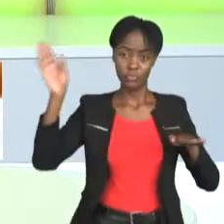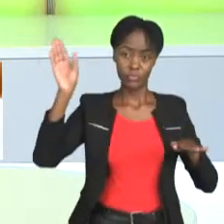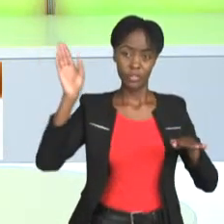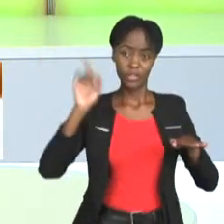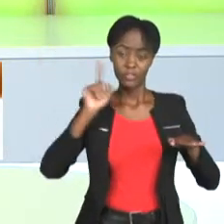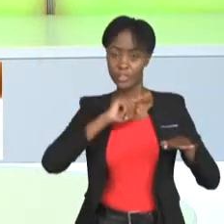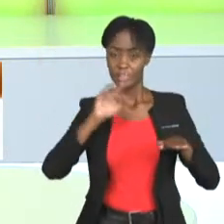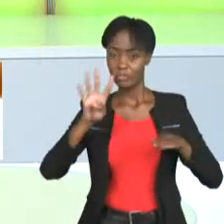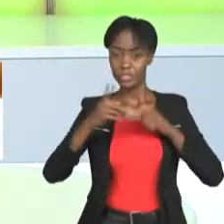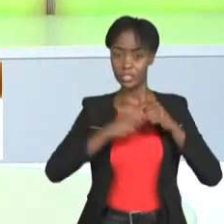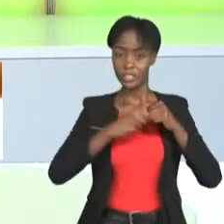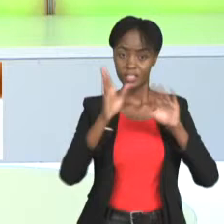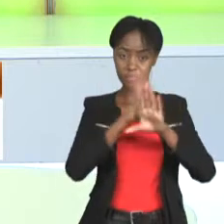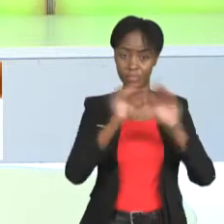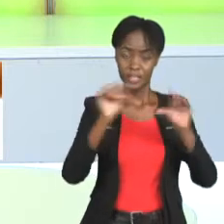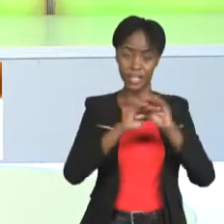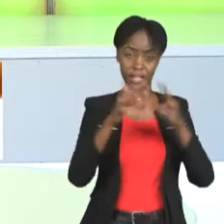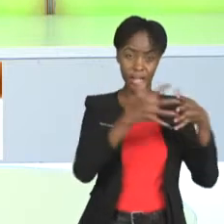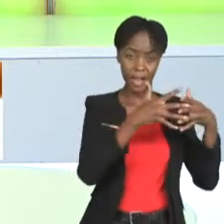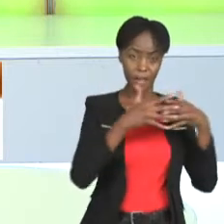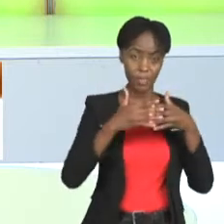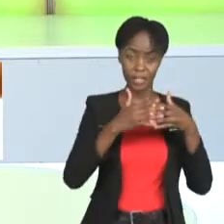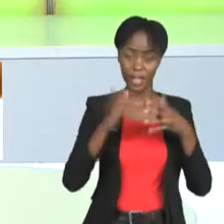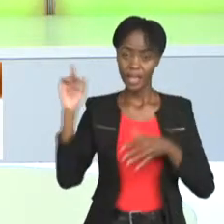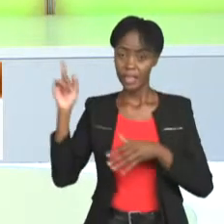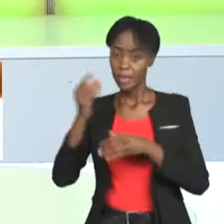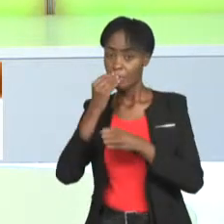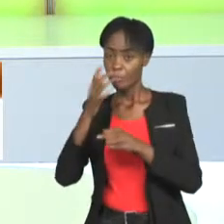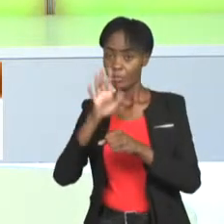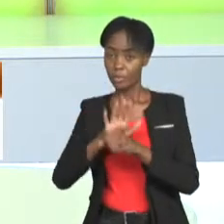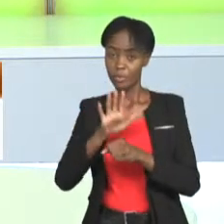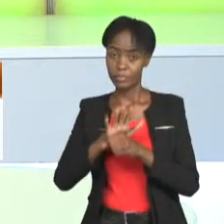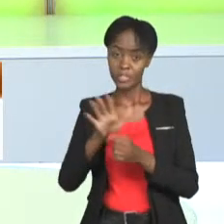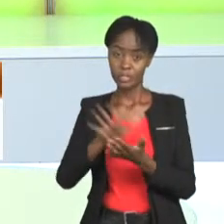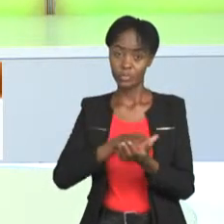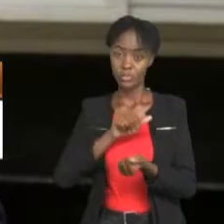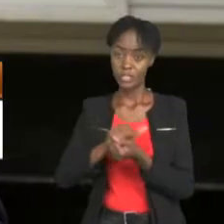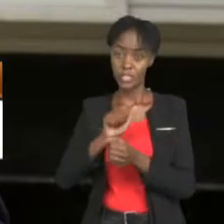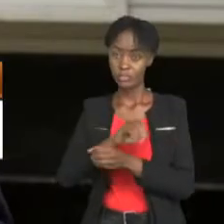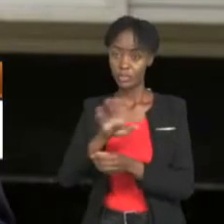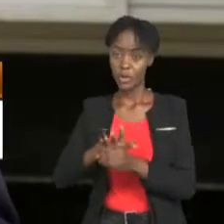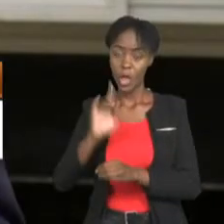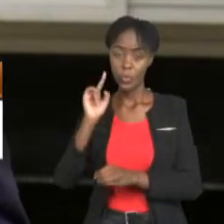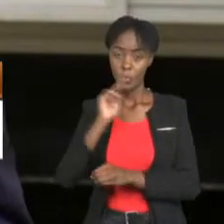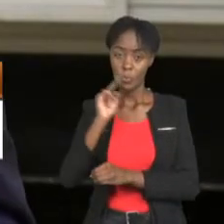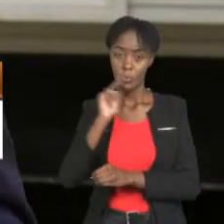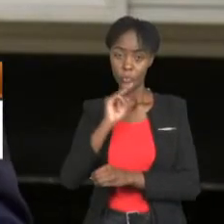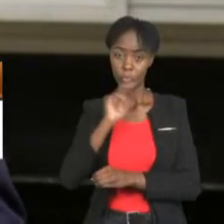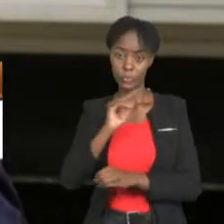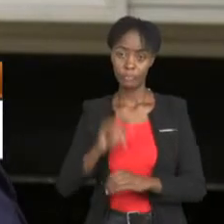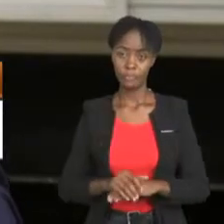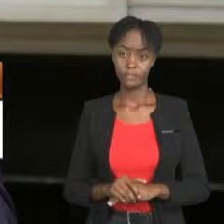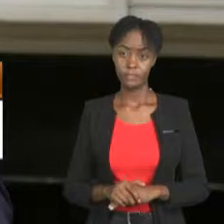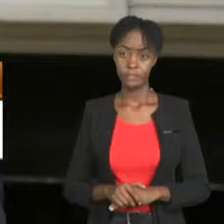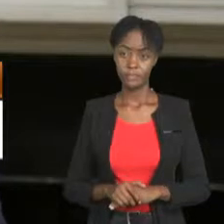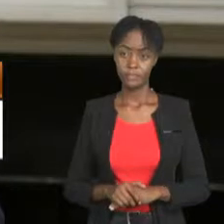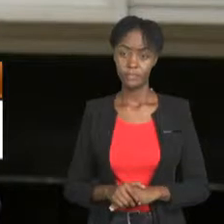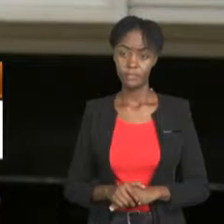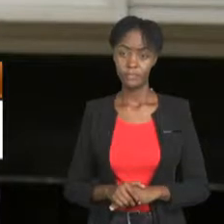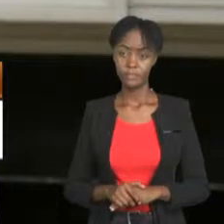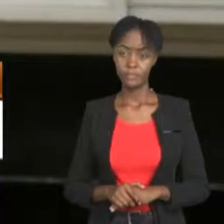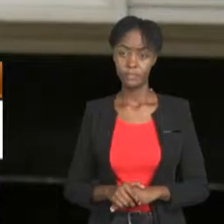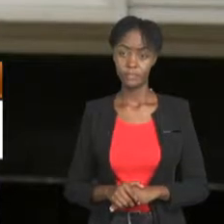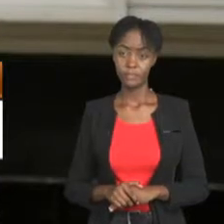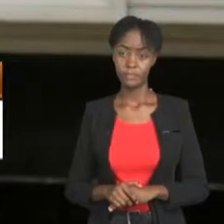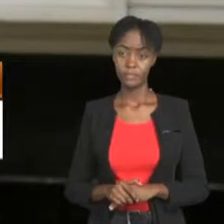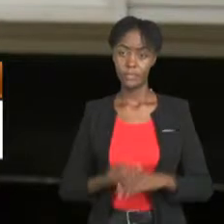wa 46 wa taifa la Marekani, ambapo aliahidi kupigana na janga hilo. A lot of America is hurting.